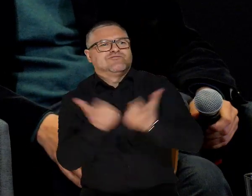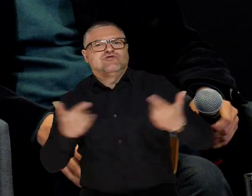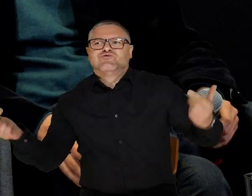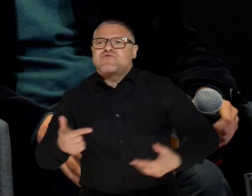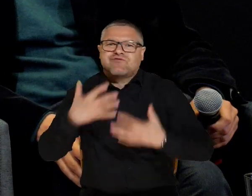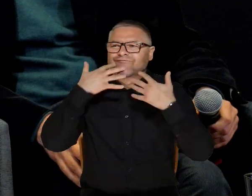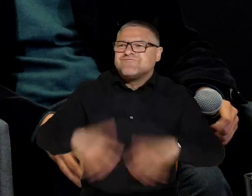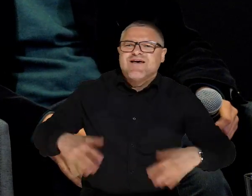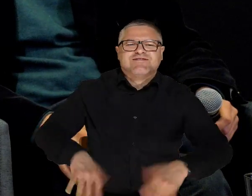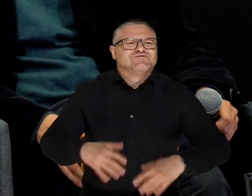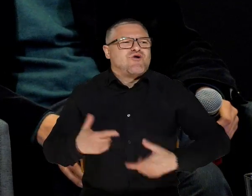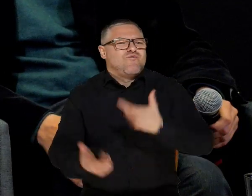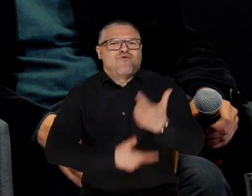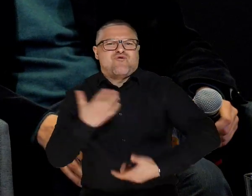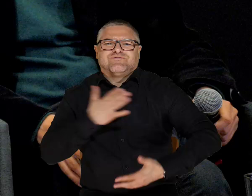się cieszyć i tak naprawdę